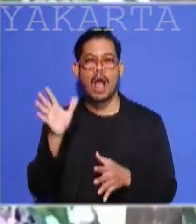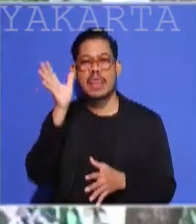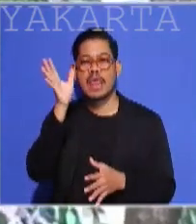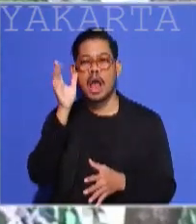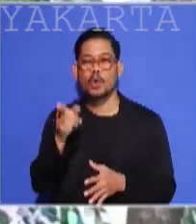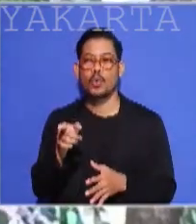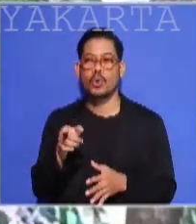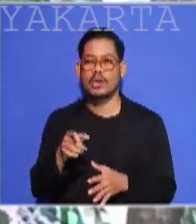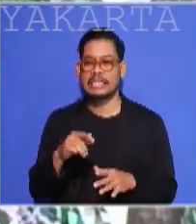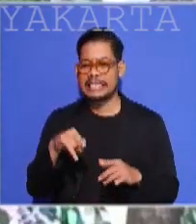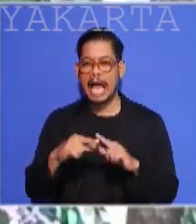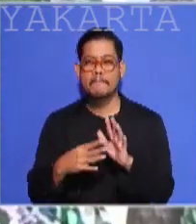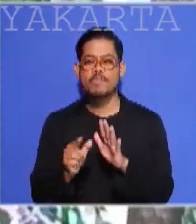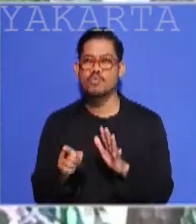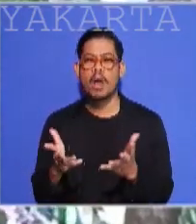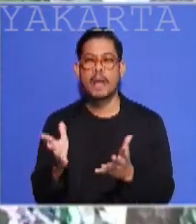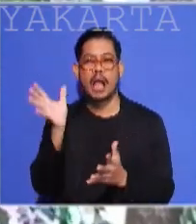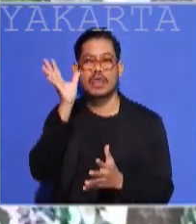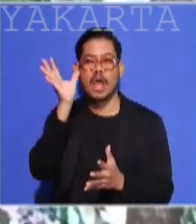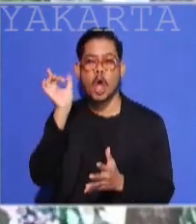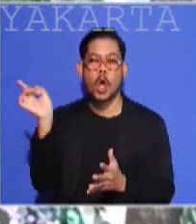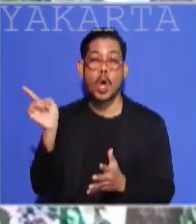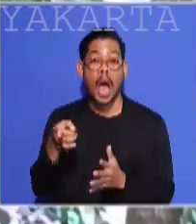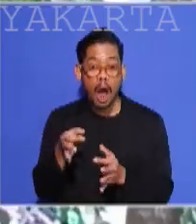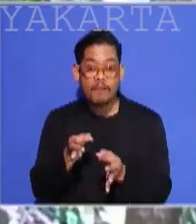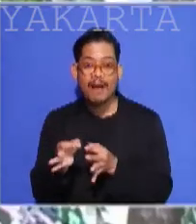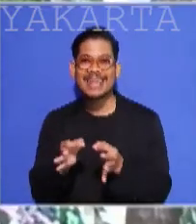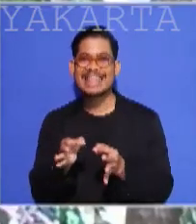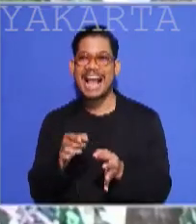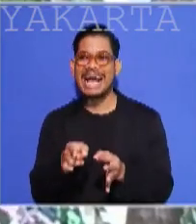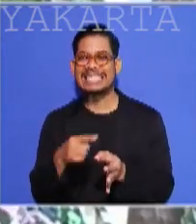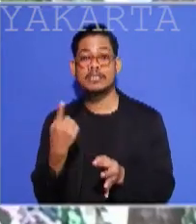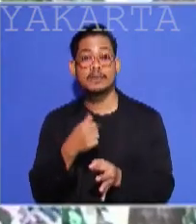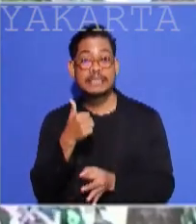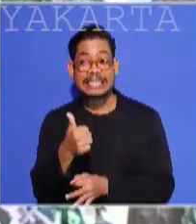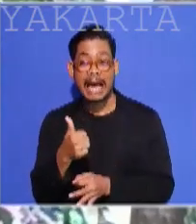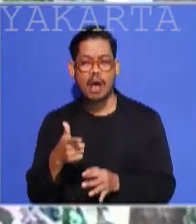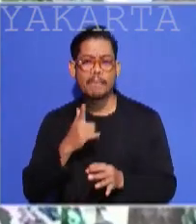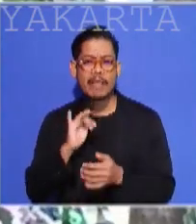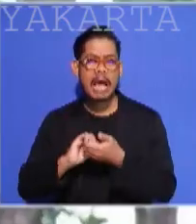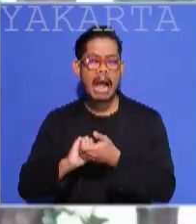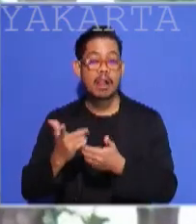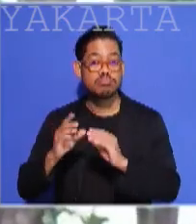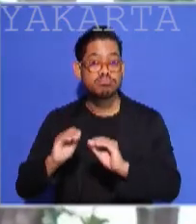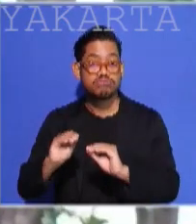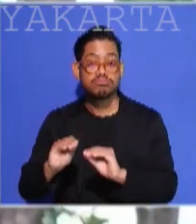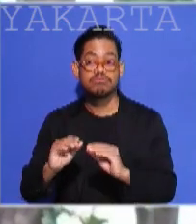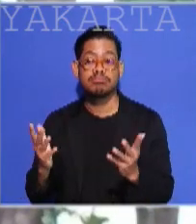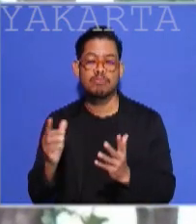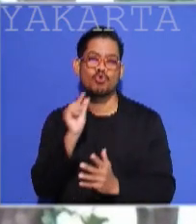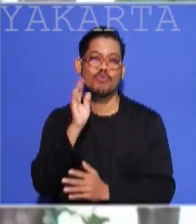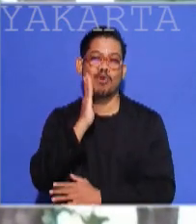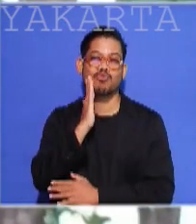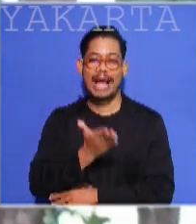Makanya merupakan salah satu sarana untuk bagaimana kita mengenalkan jamu ke anak-anak milenial. Untuk mengenal